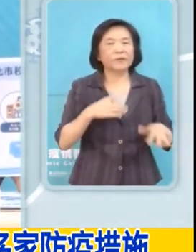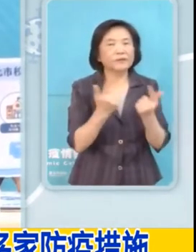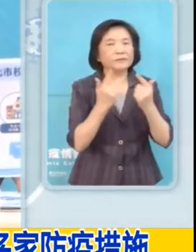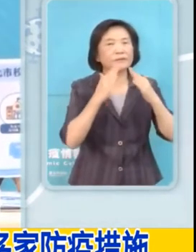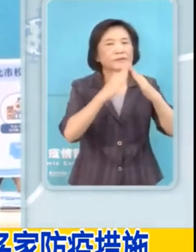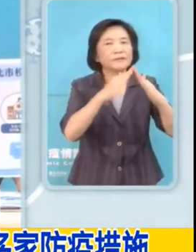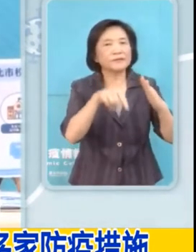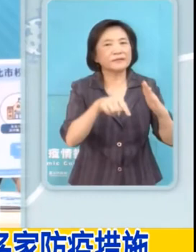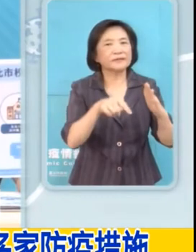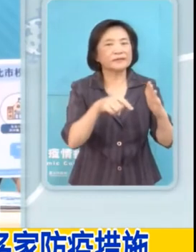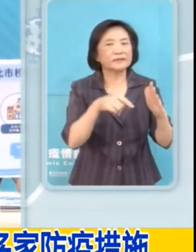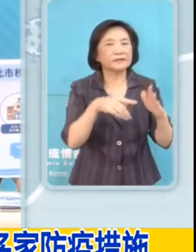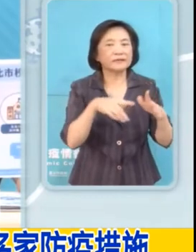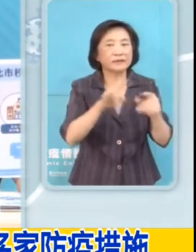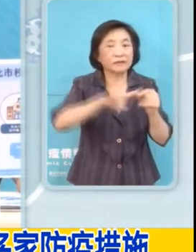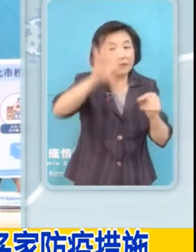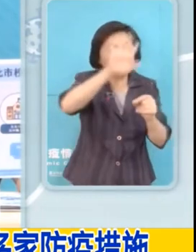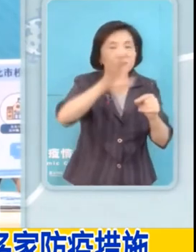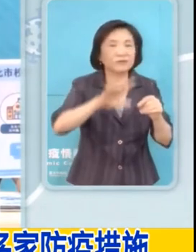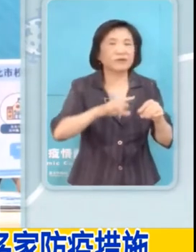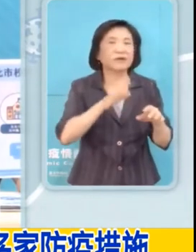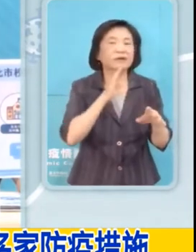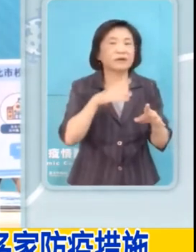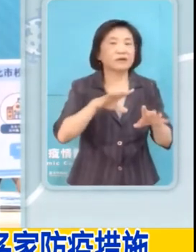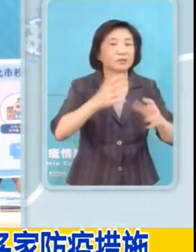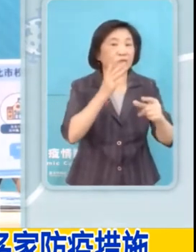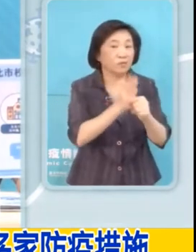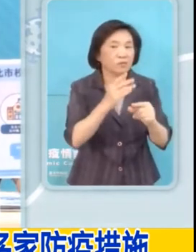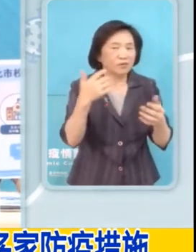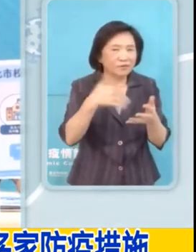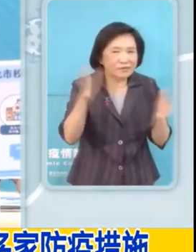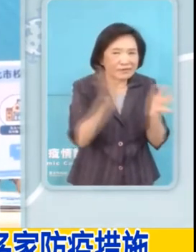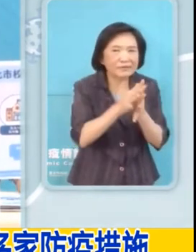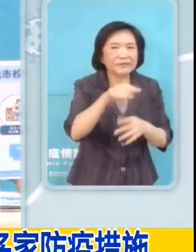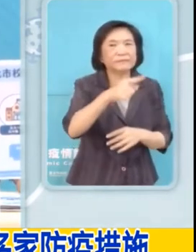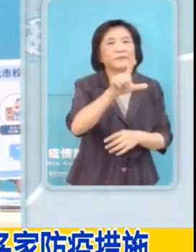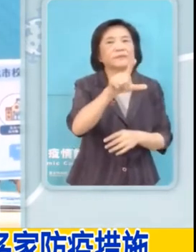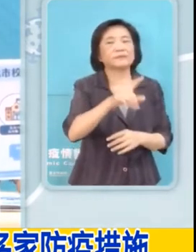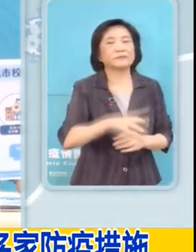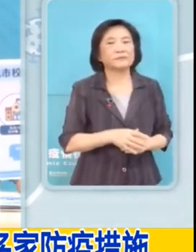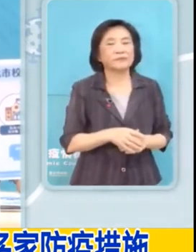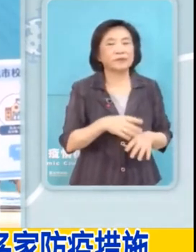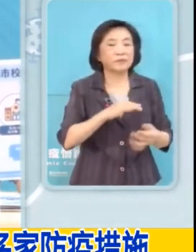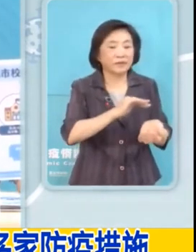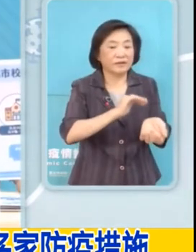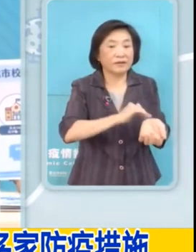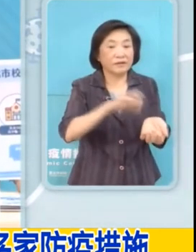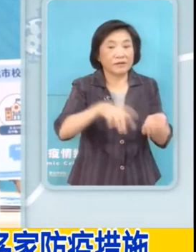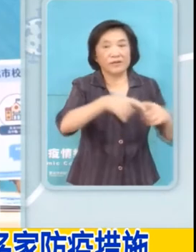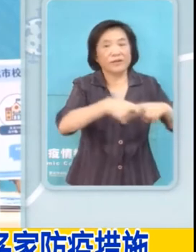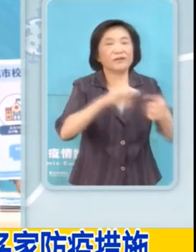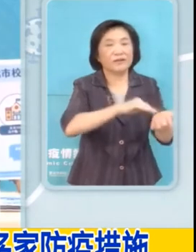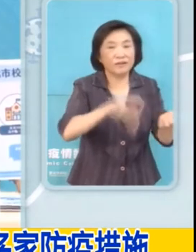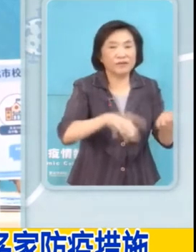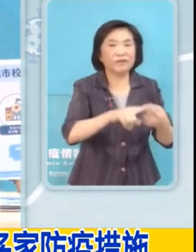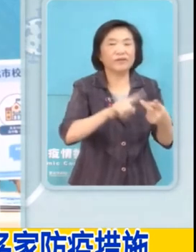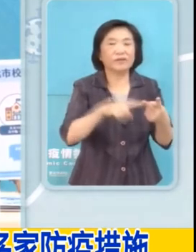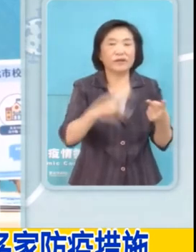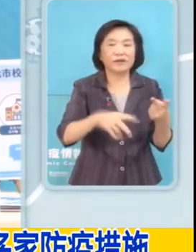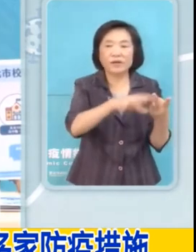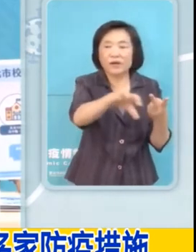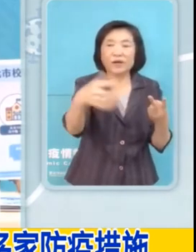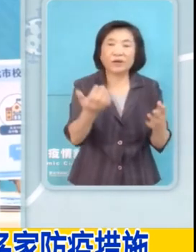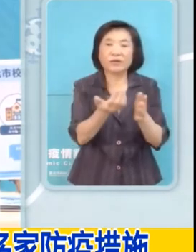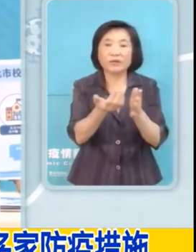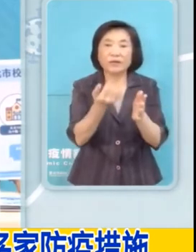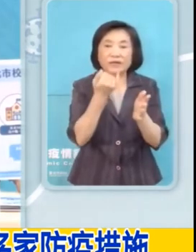市高中职跟国中加起来166家的哈，那我们台北我们有联合医院嘛哈，还有这个很多的预